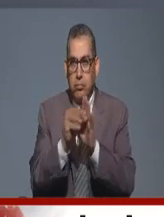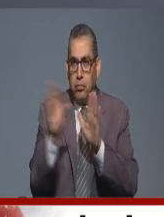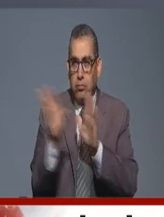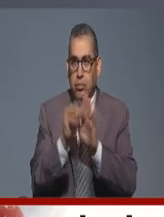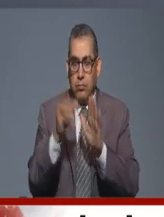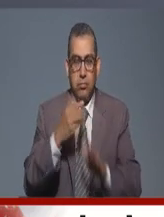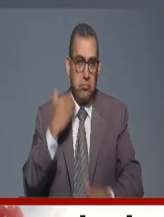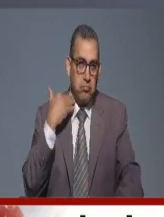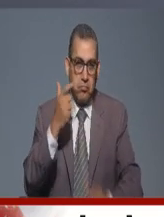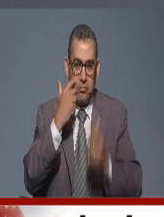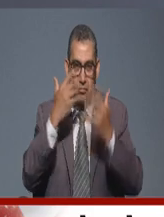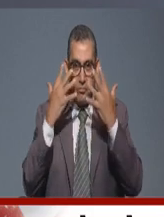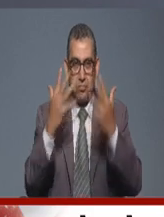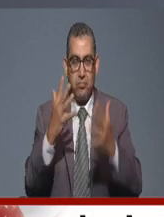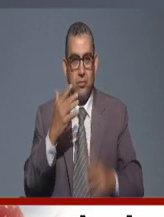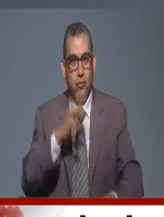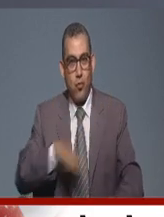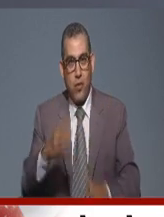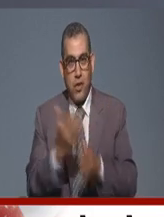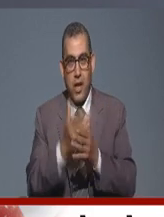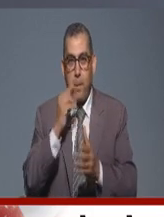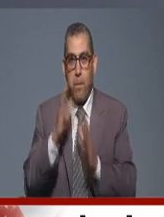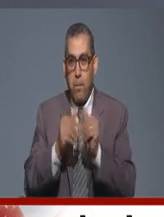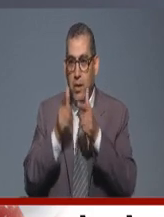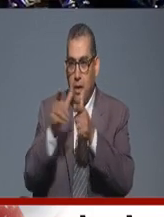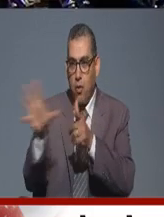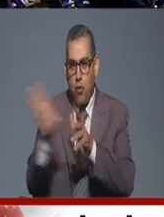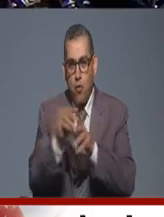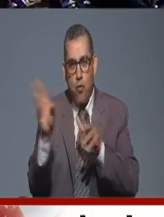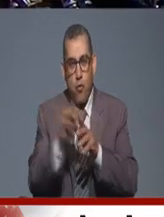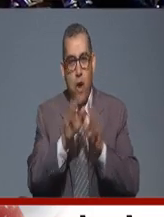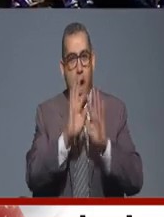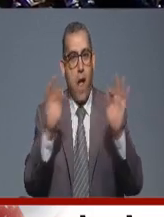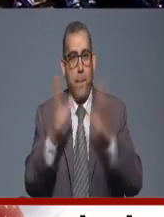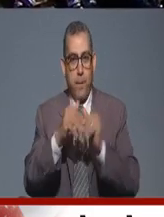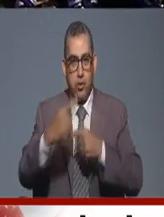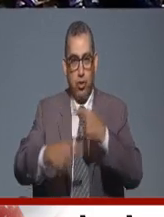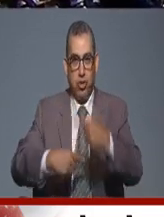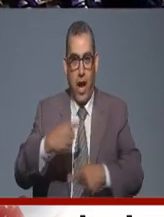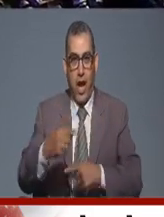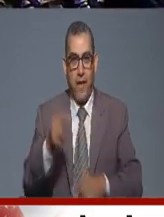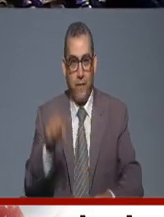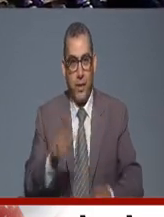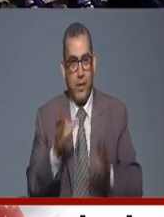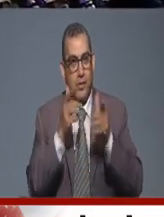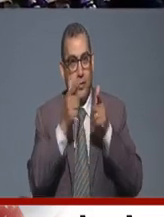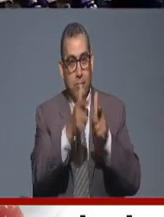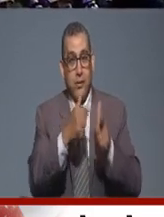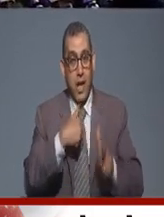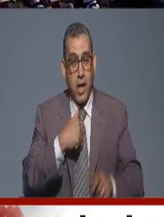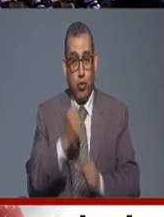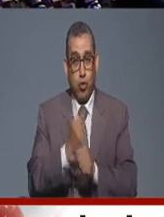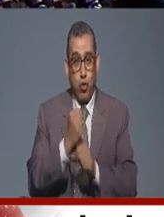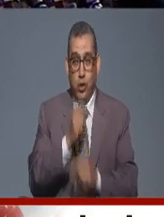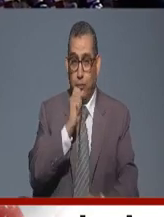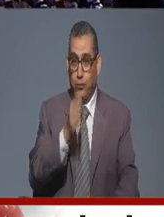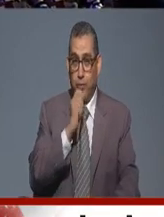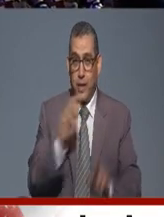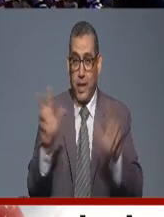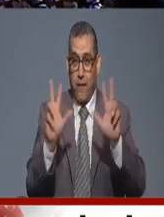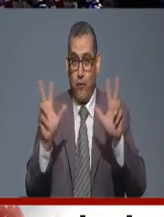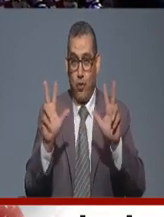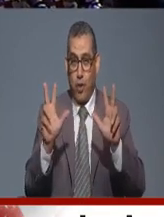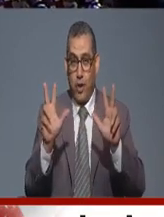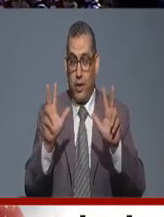وبتوقيع لكل حاجه بتحصل في بلدنا وكمي تليفزيونيه